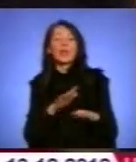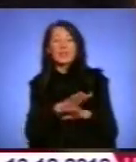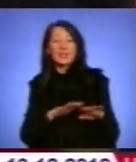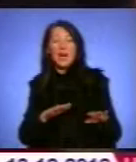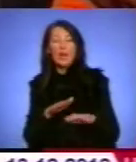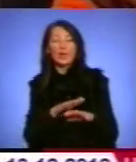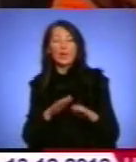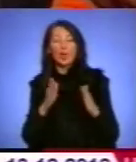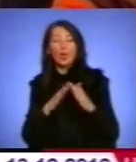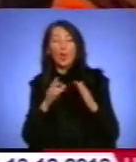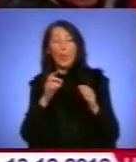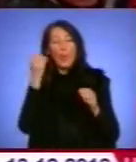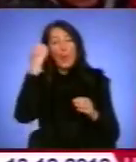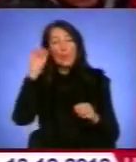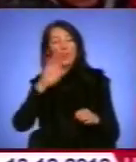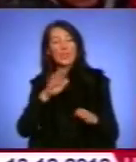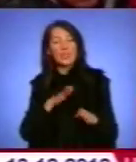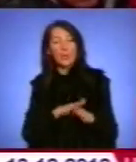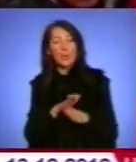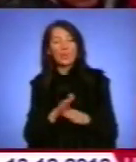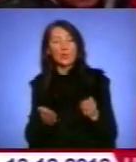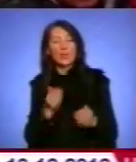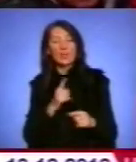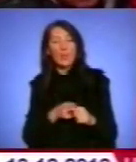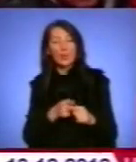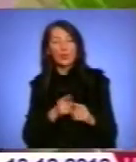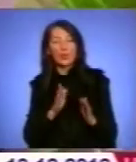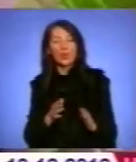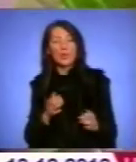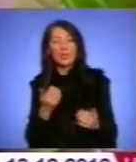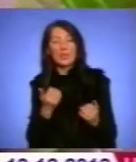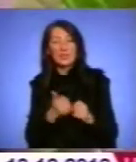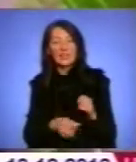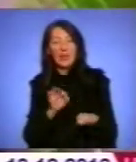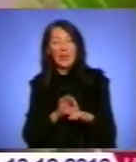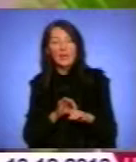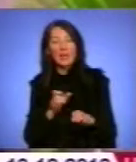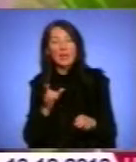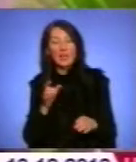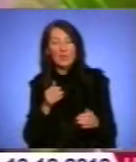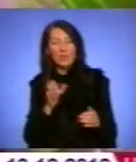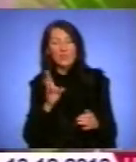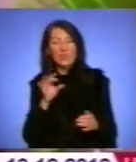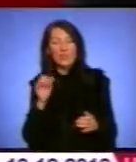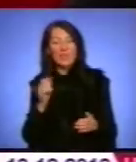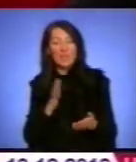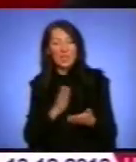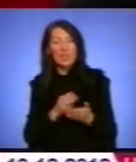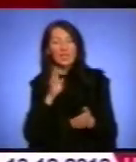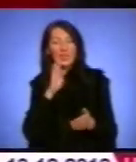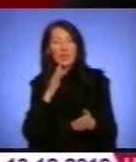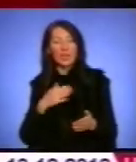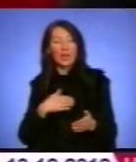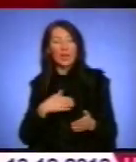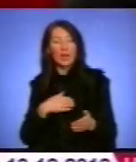«Перемога» не наповнений навіть наполовину. Хоча серед шанувальників Ниви є і дівчата. Мене любить хлопець, тому я люблю футбол дивитися